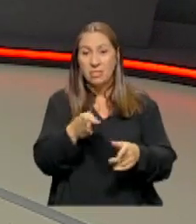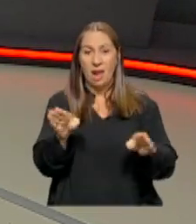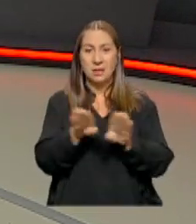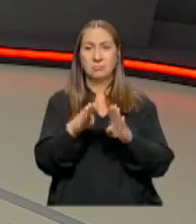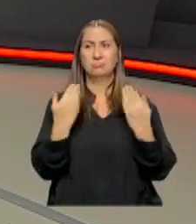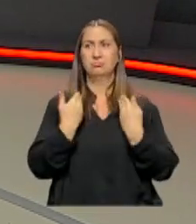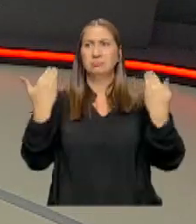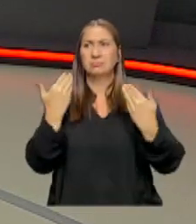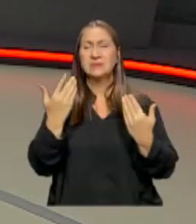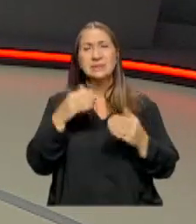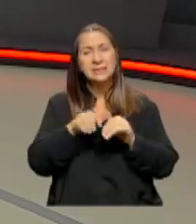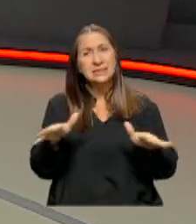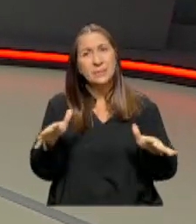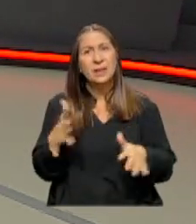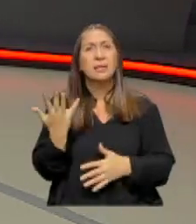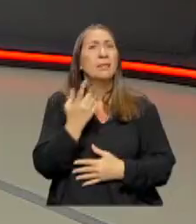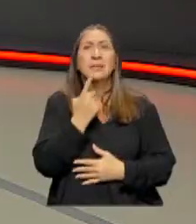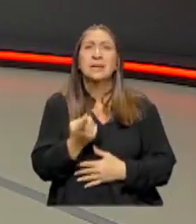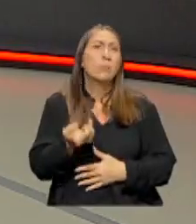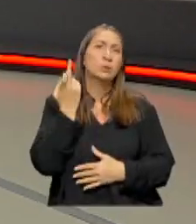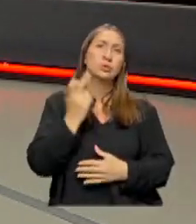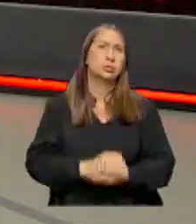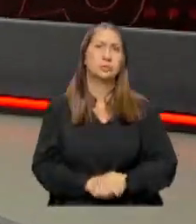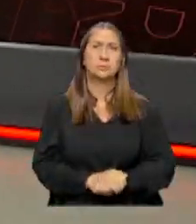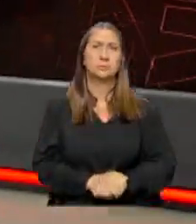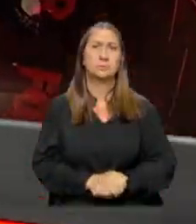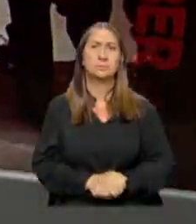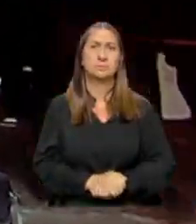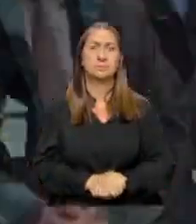sistemine? Ne desek boş.